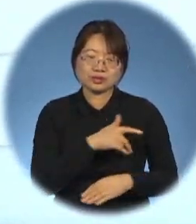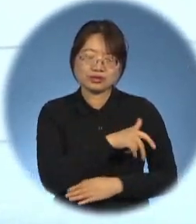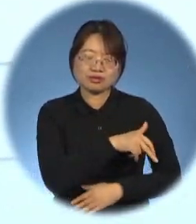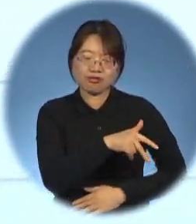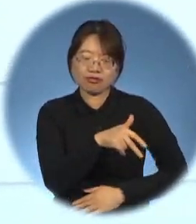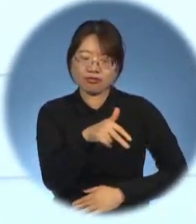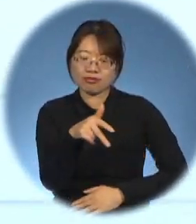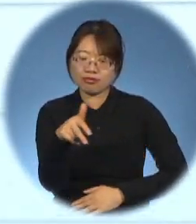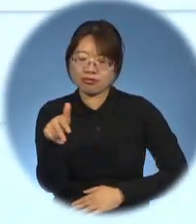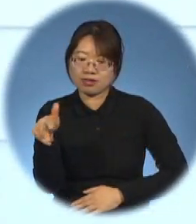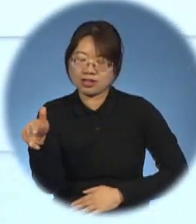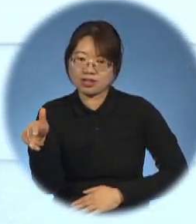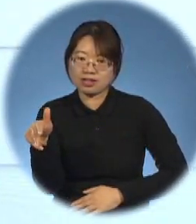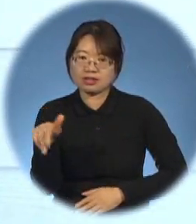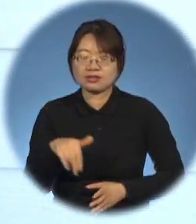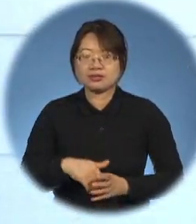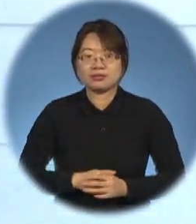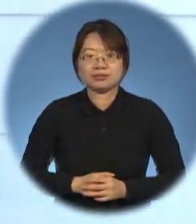하시는데요